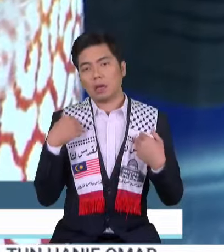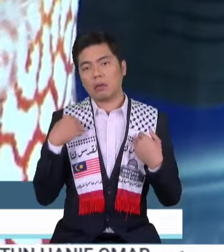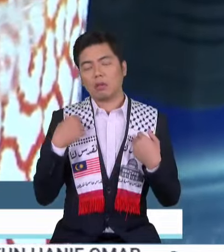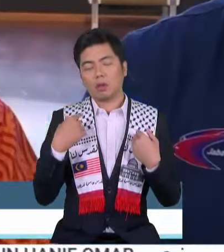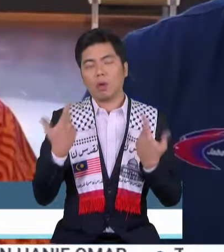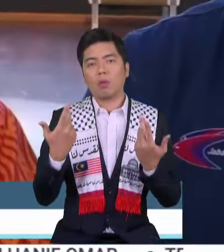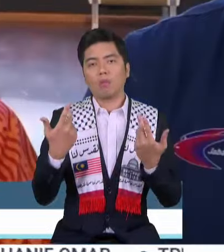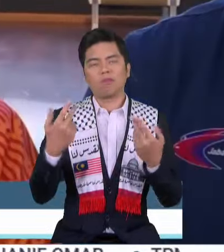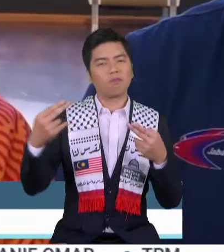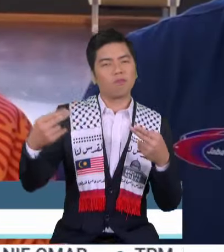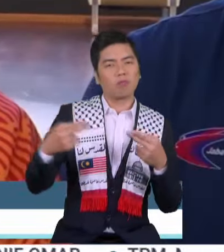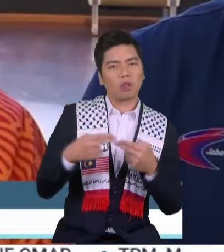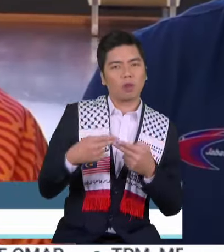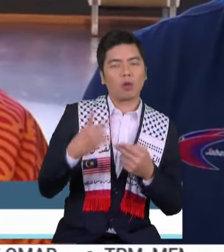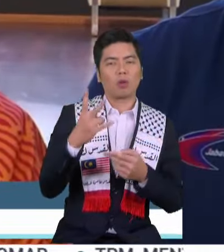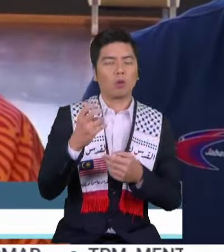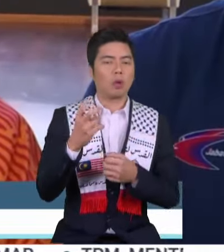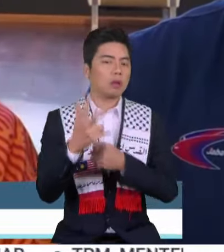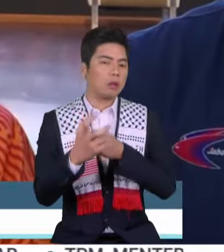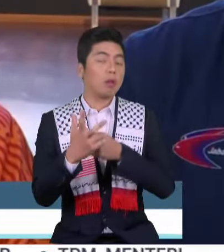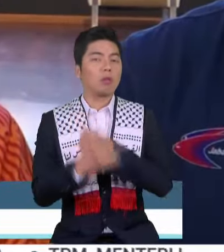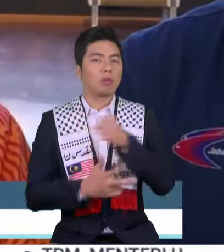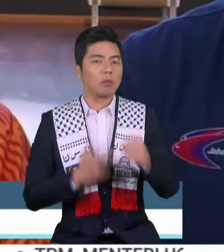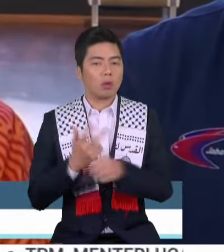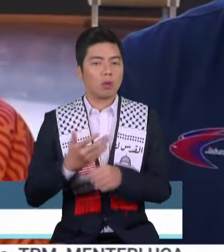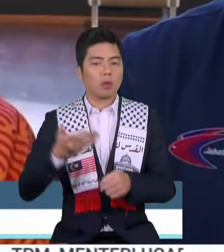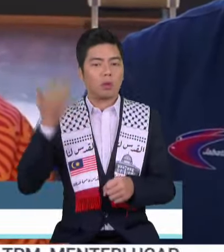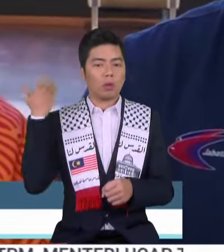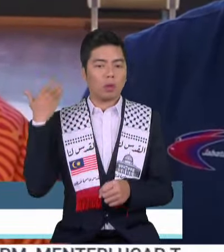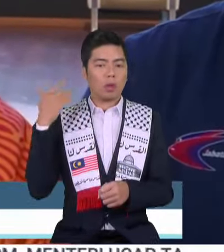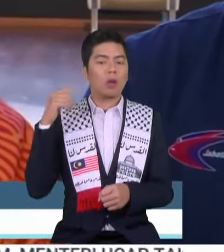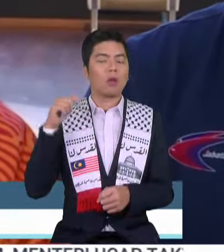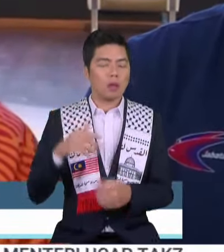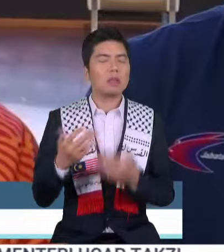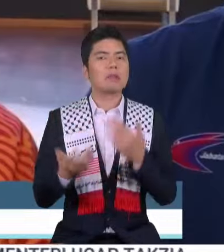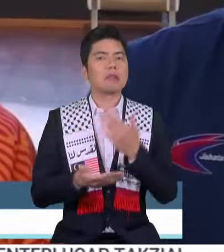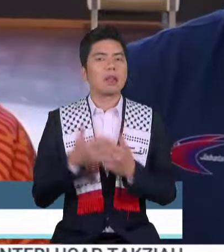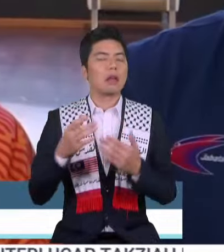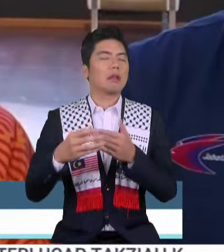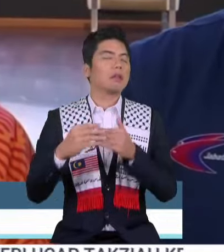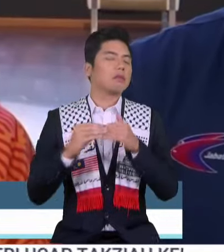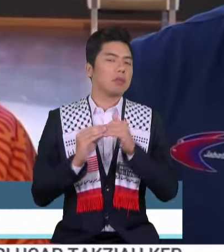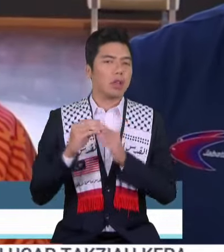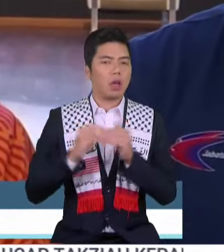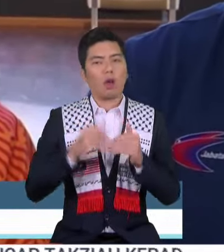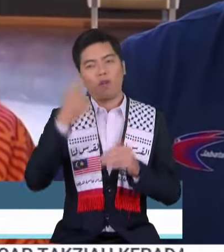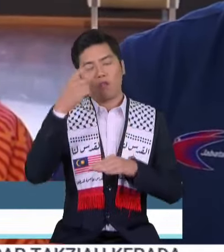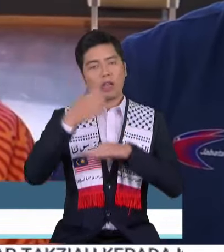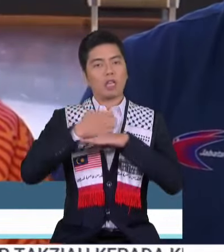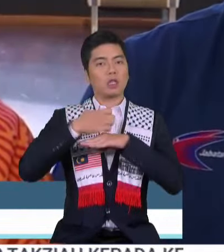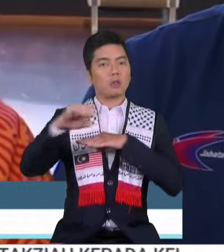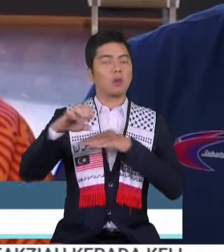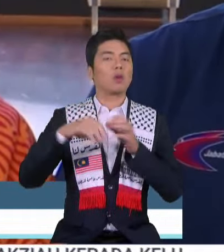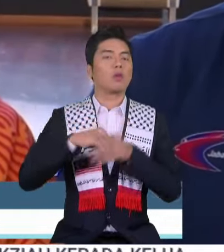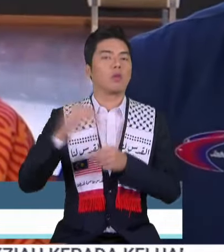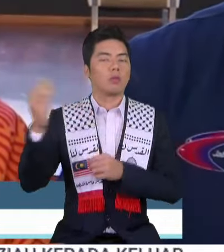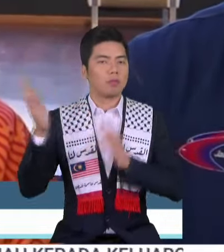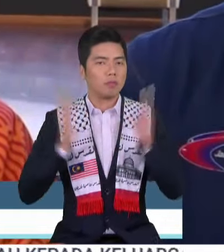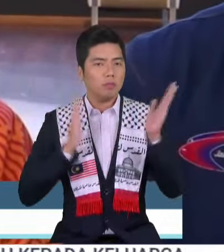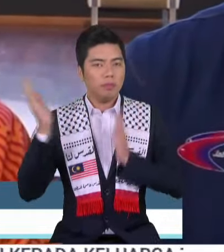30 tahun antara pengeluar ikan hiasan, dianya lebih memudahkan lagi untuk diekspor ke luar negara.